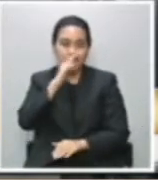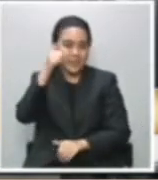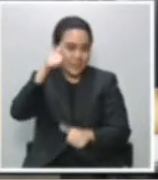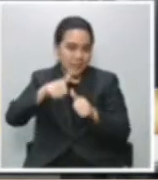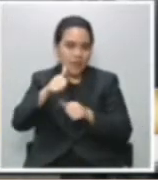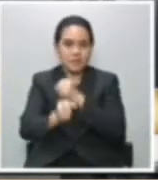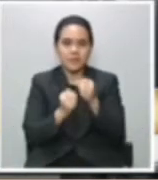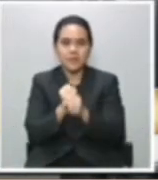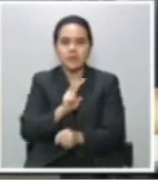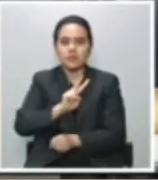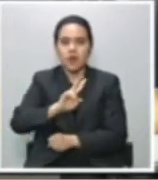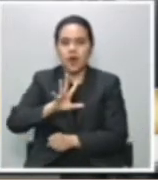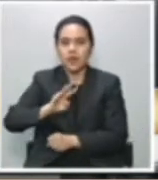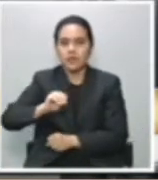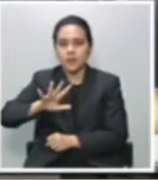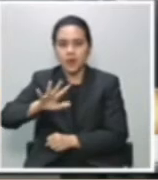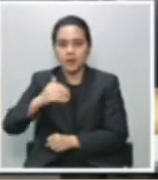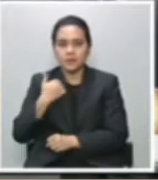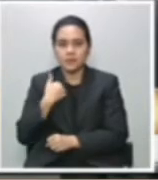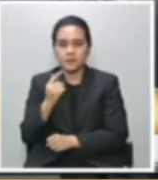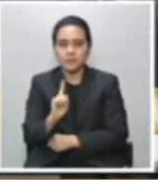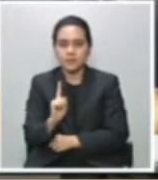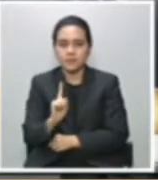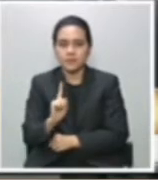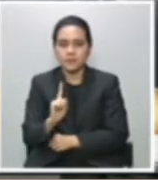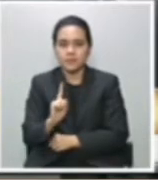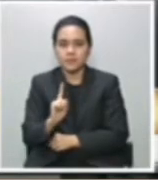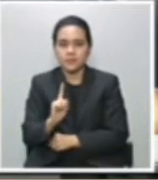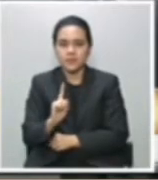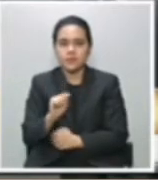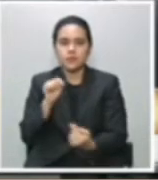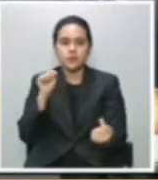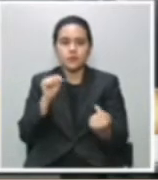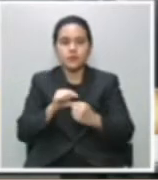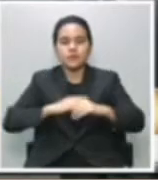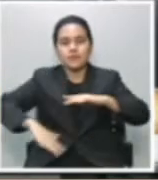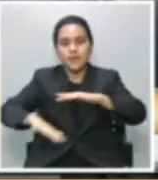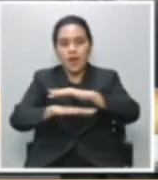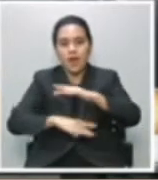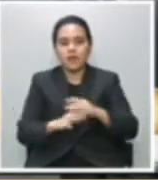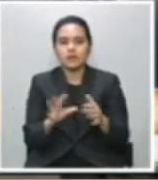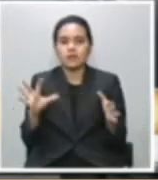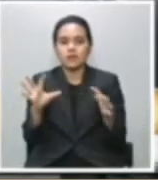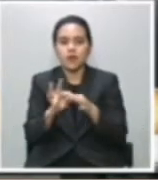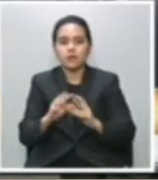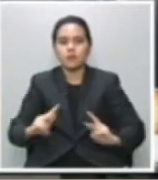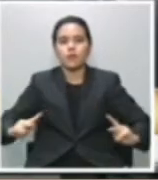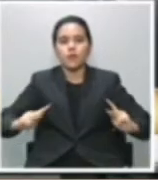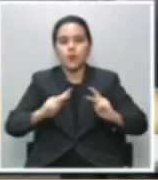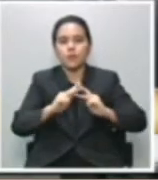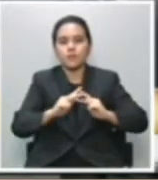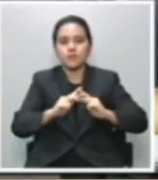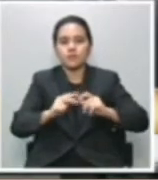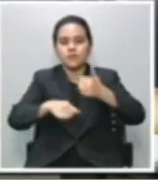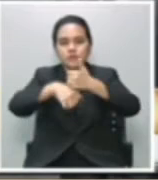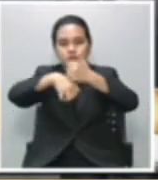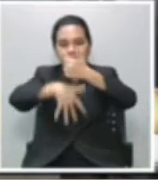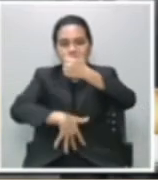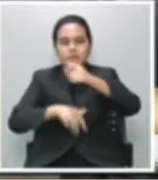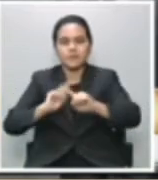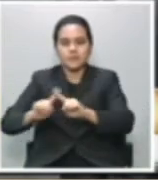2145ได้มีการปรับเปลี่ยนโครงสร้างของกรมต่าง